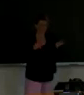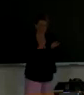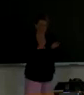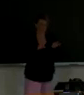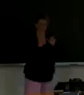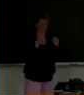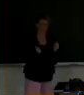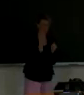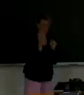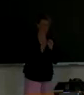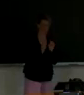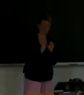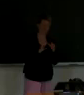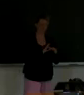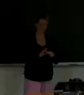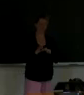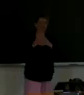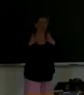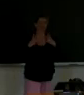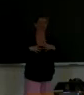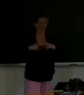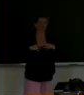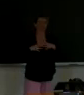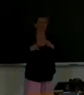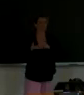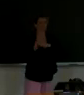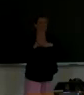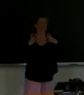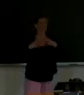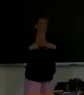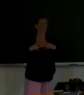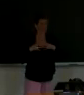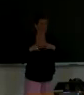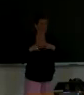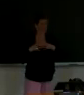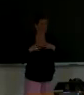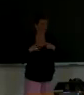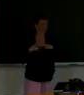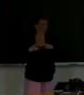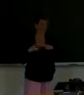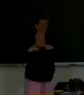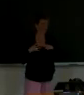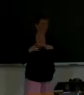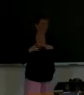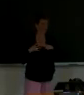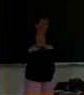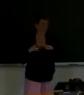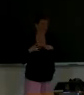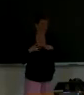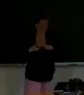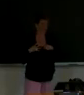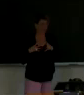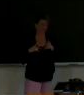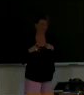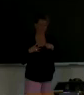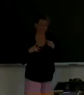relativa all'ingegneria meccanica che riteniamo oggi essere, se vedete i dati Alma Laurea e simili, ancora una